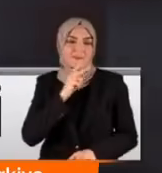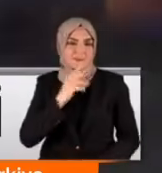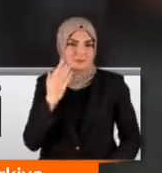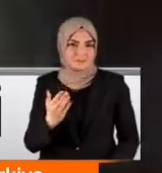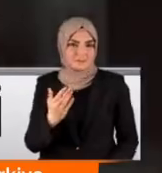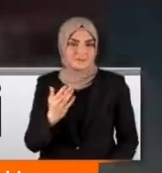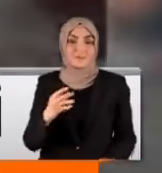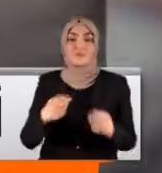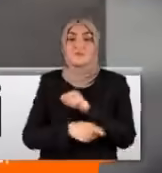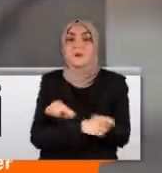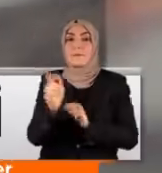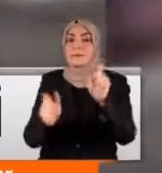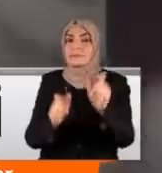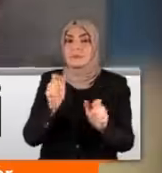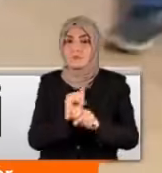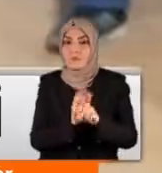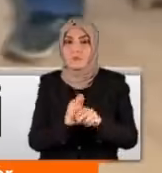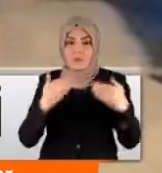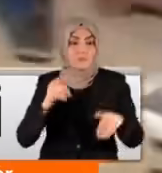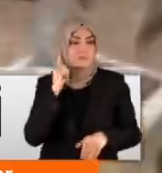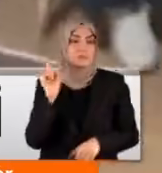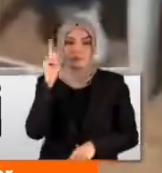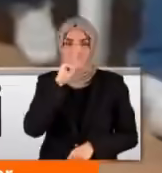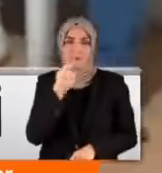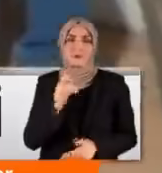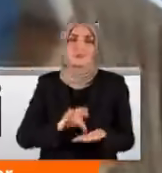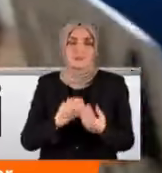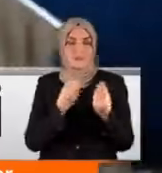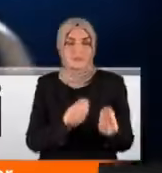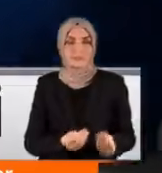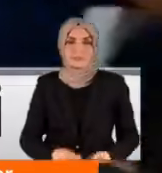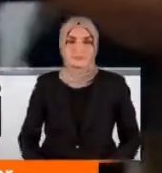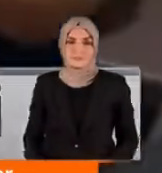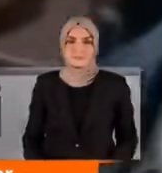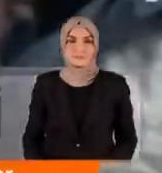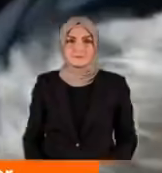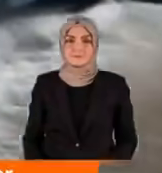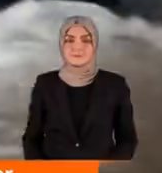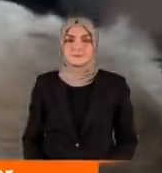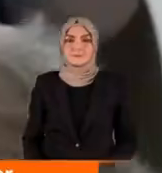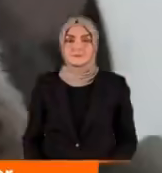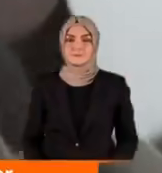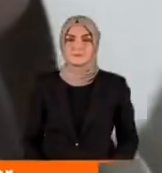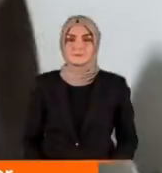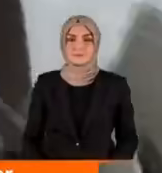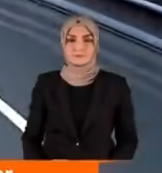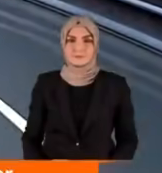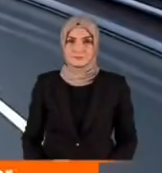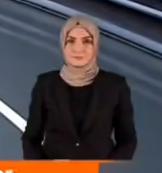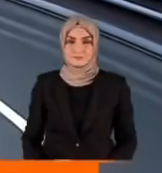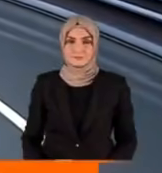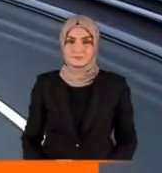Kumarbaz Lara coronavirüs tedbirlerine uymadıkları için para cezası kesildi hafta baskın sonucunda kazanılmıştır